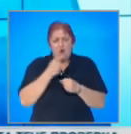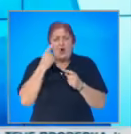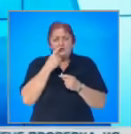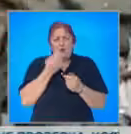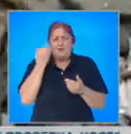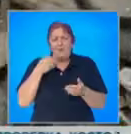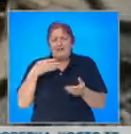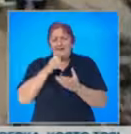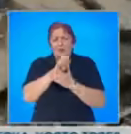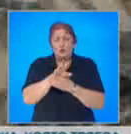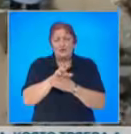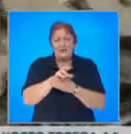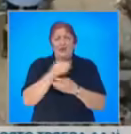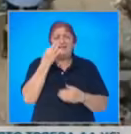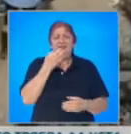пряко включване.